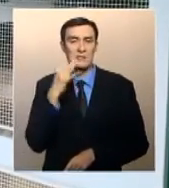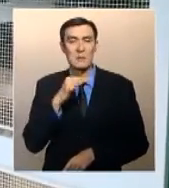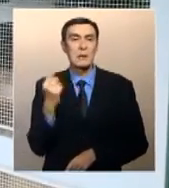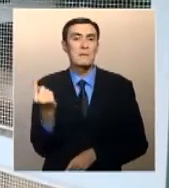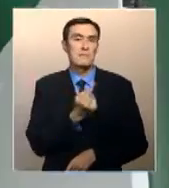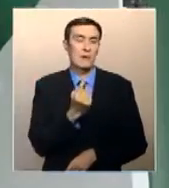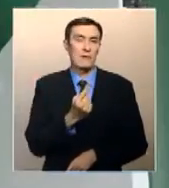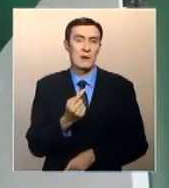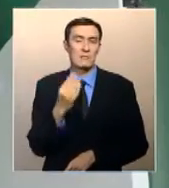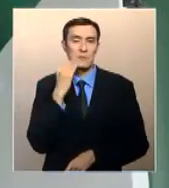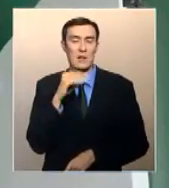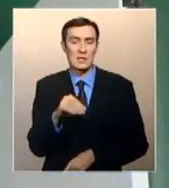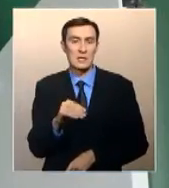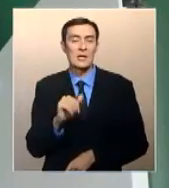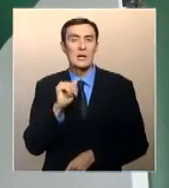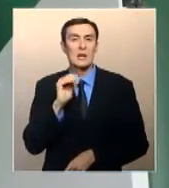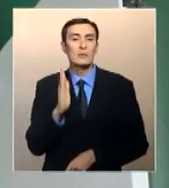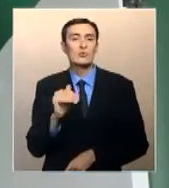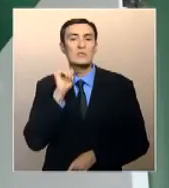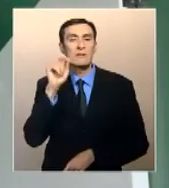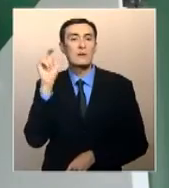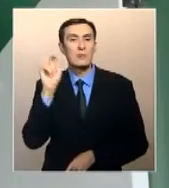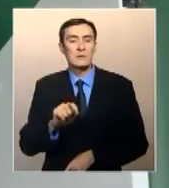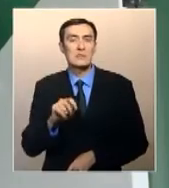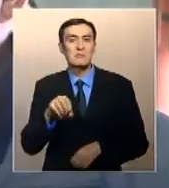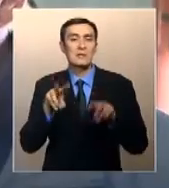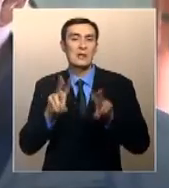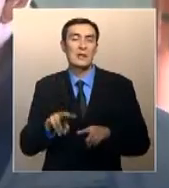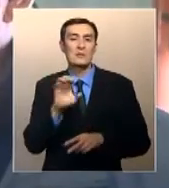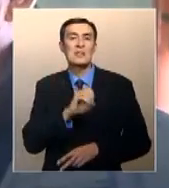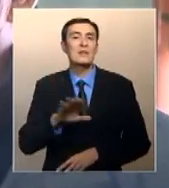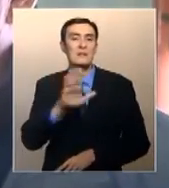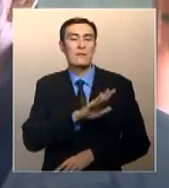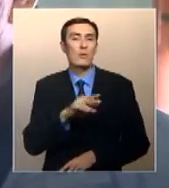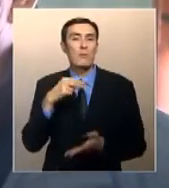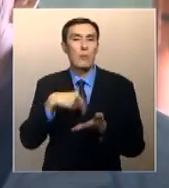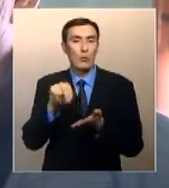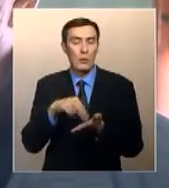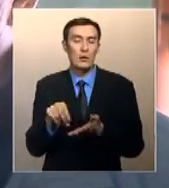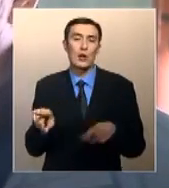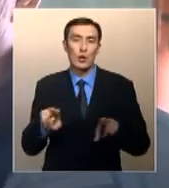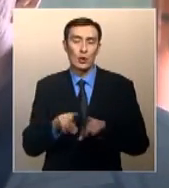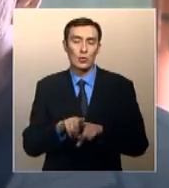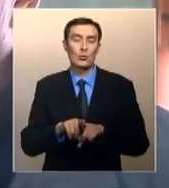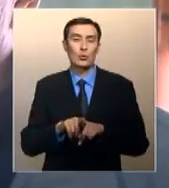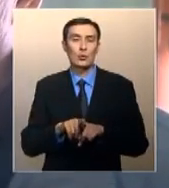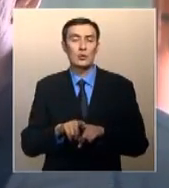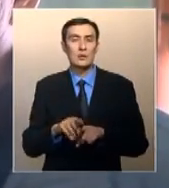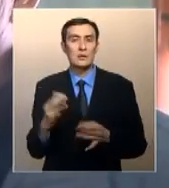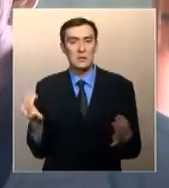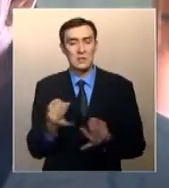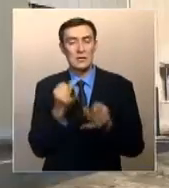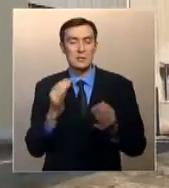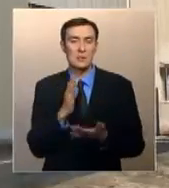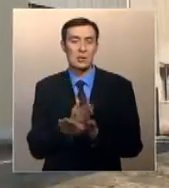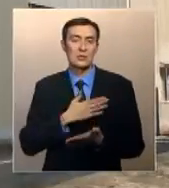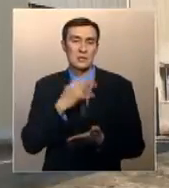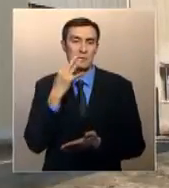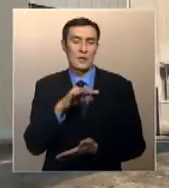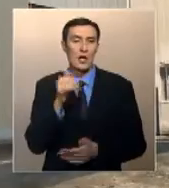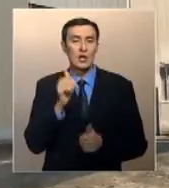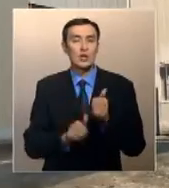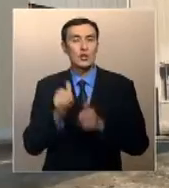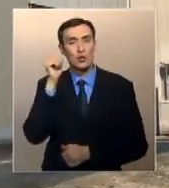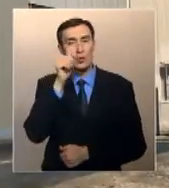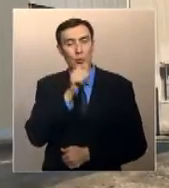первого класса. Завтра должны приехать европейские к нам покупатели, кто же заинтересовались нашими семенами.